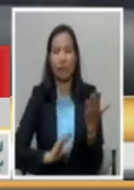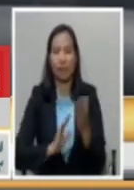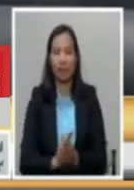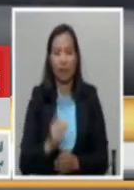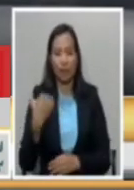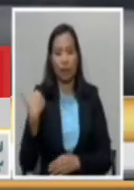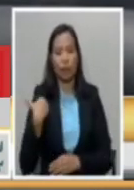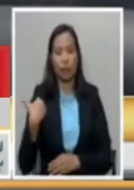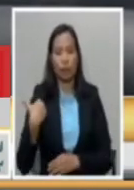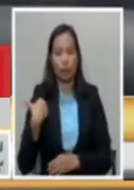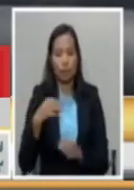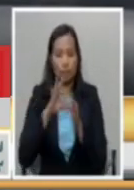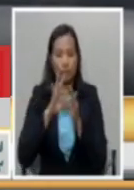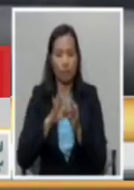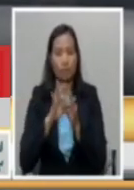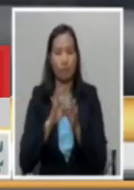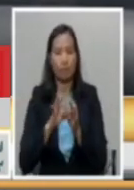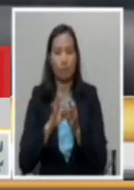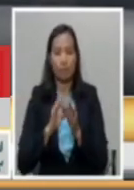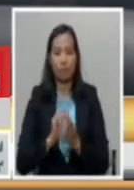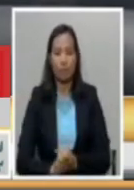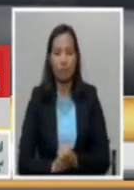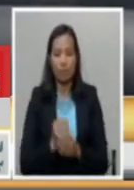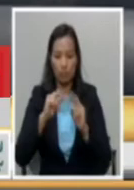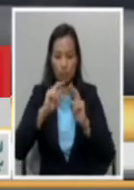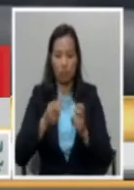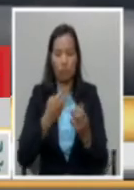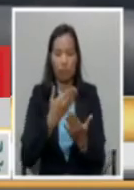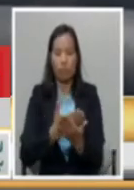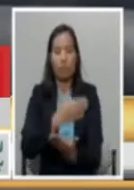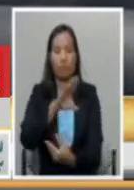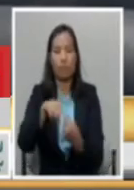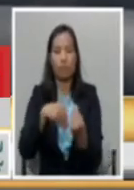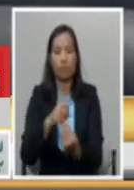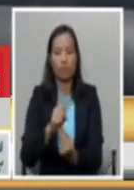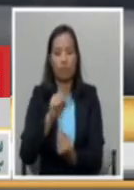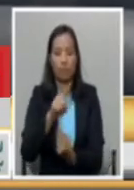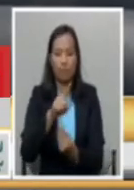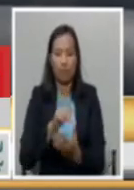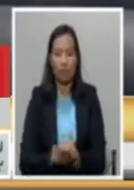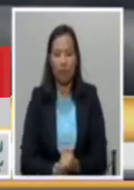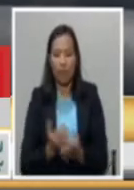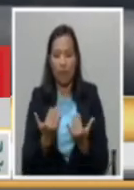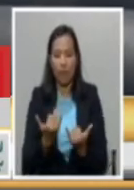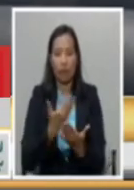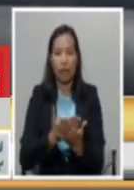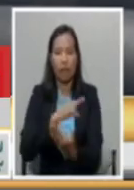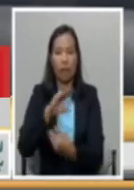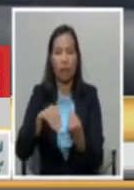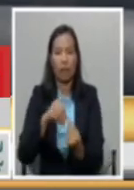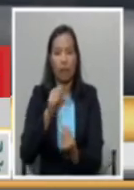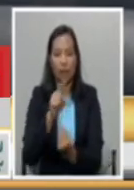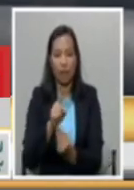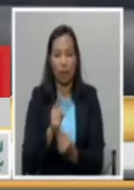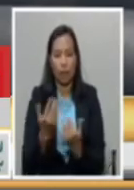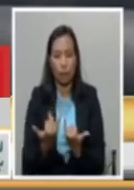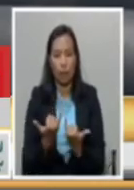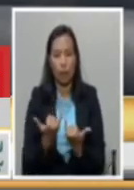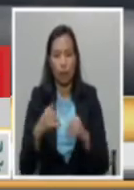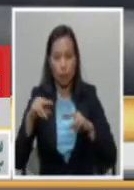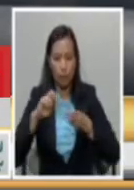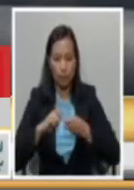สิ่งที่น่าเป็นห่วงมากที่สุดในขณะนี้ก็คือเรื่องภาวะเศรษฐกิจสถานการณ์ทางเศรษฐกิจที่กำลังรุมเร้าอยู่ในขณะ